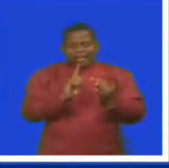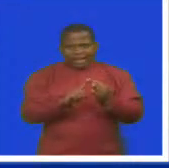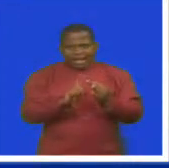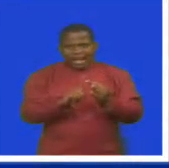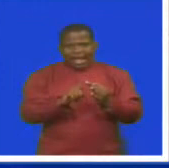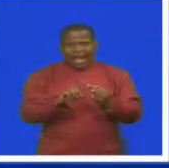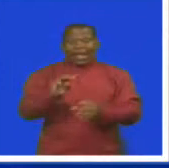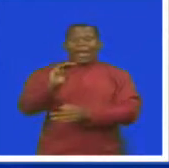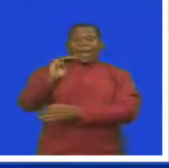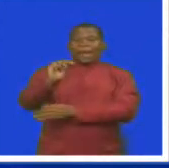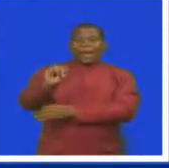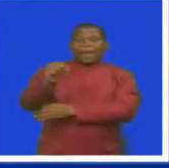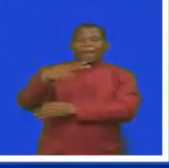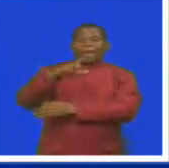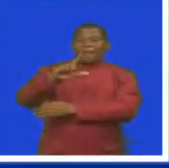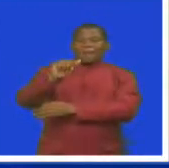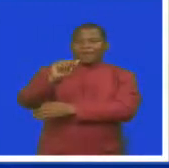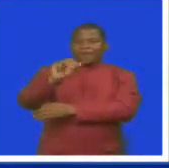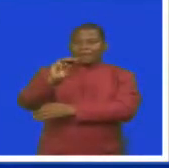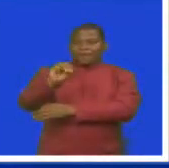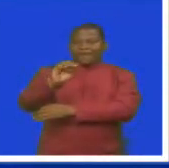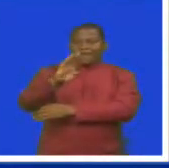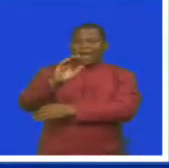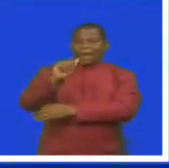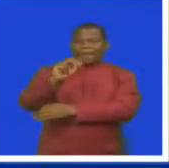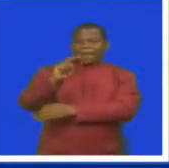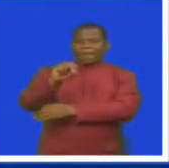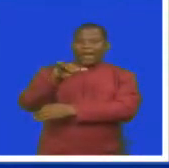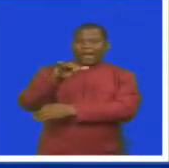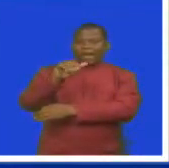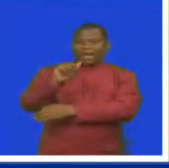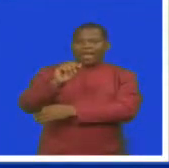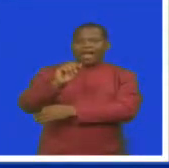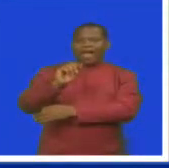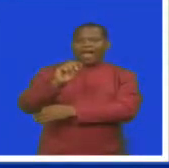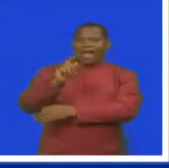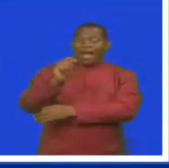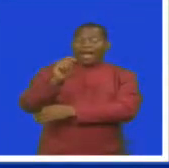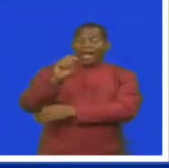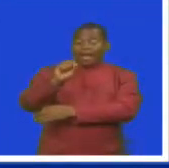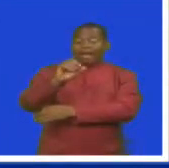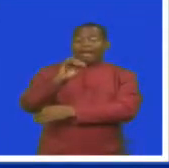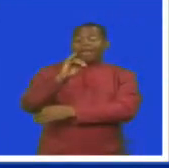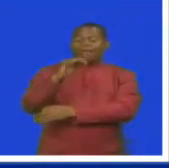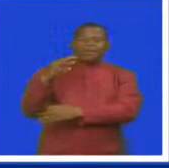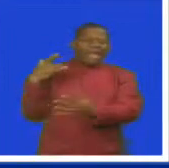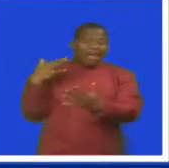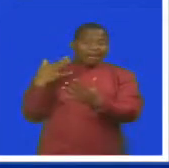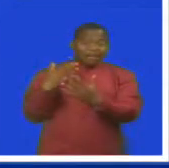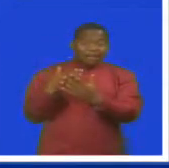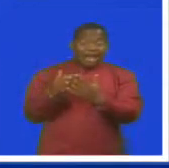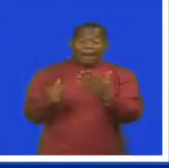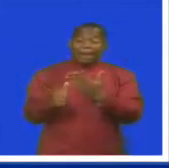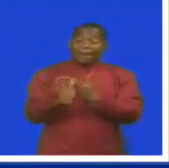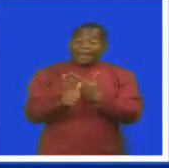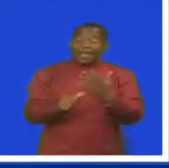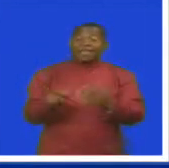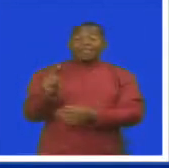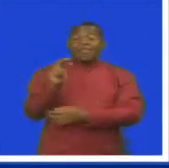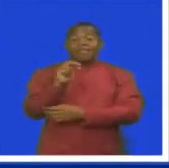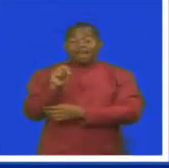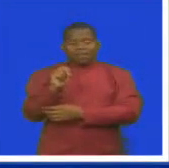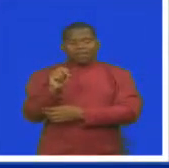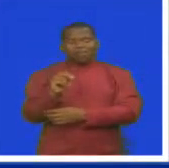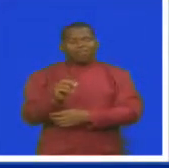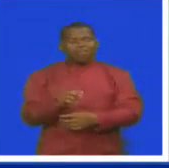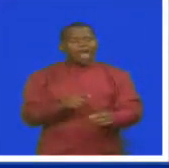nga November mase sigcina nga akulokunye mhlanga ukhutsata abadlali belikhethelo ukuthi bachubeke bangenele imidlalo ye